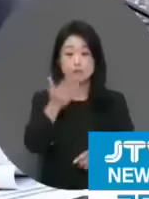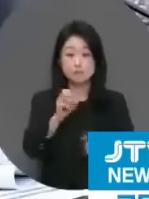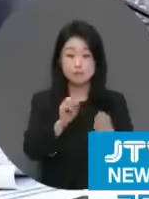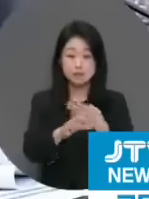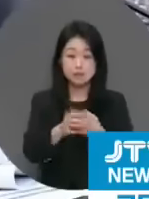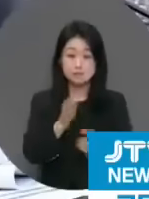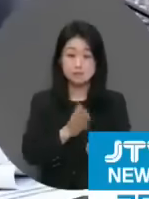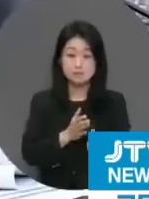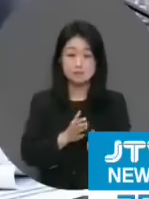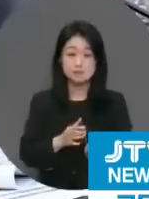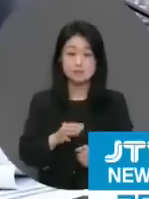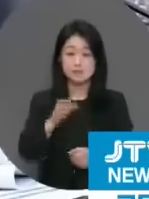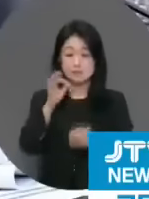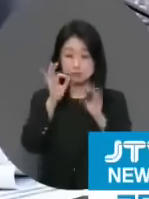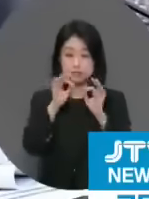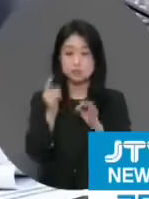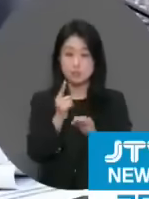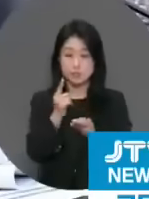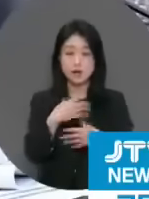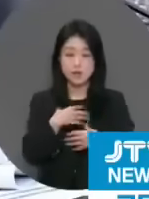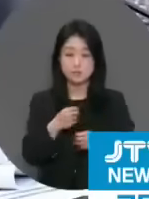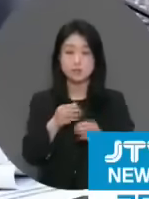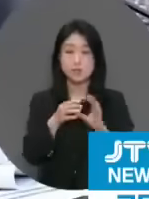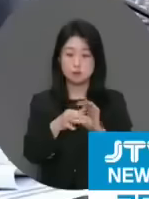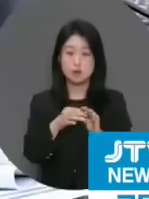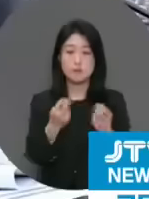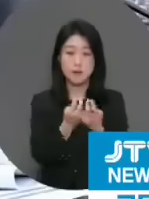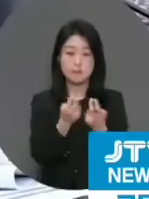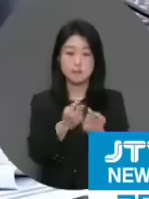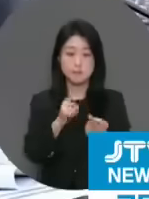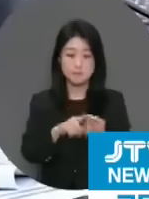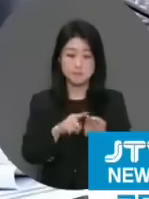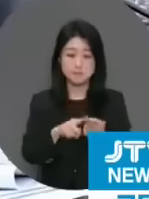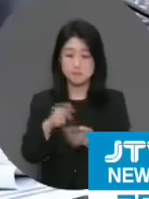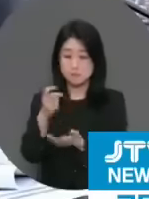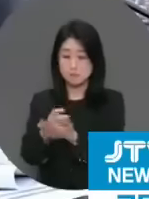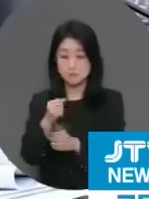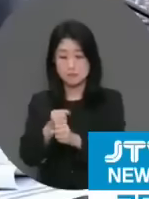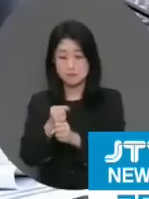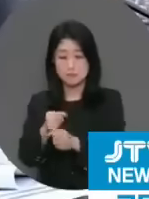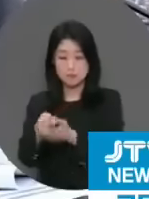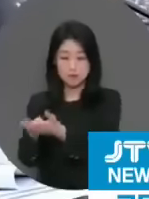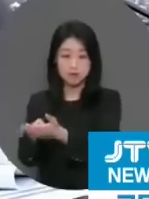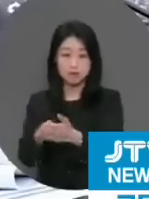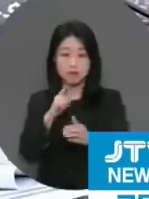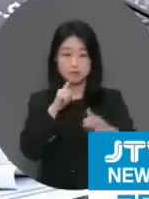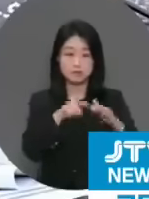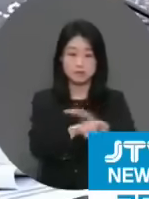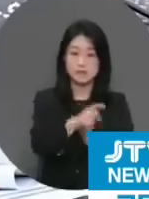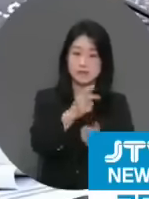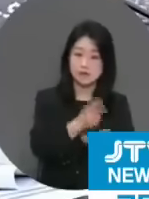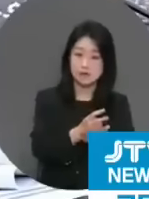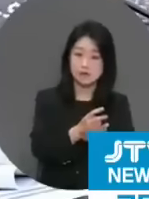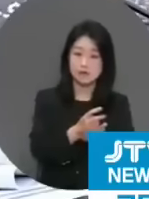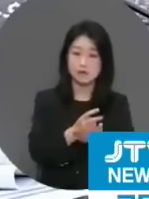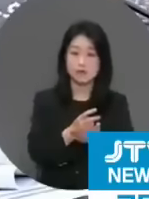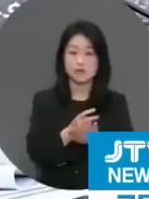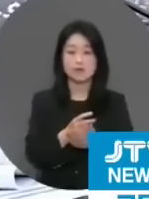답변 피해갔는데. 예, 수신료 안정화 법 방안과 관련해서 법률로 할지 지금처럼 시행령이 규정된